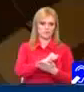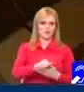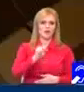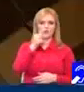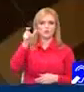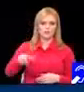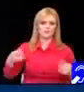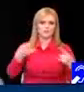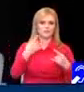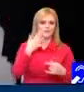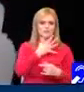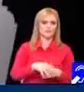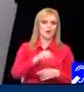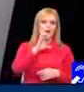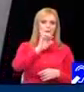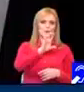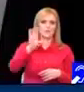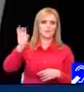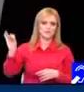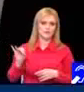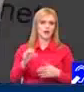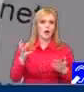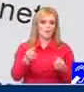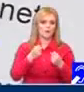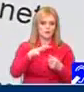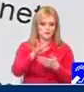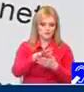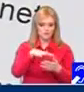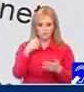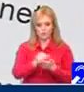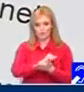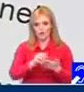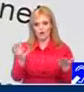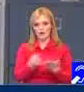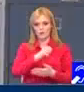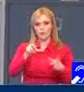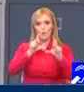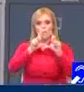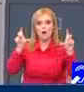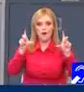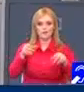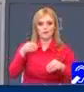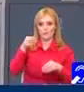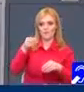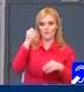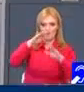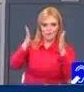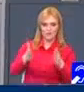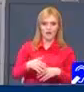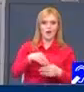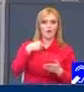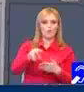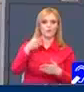Reporterii de la televiziunea națională ABC au primit dosarele de la un bărbat care le-a găsit într-un magazin specializat în mobilă veche. El a cumpărat